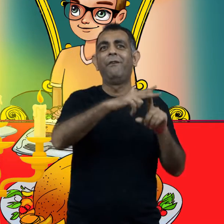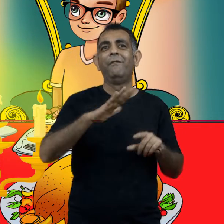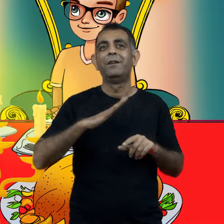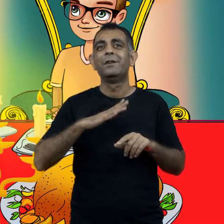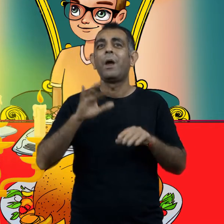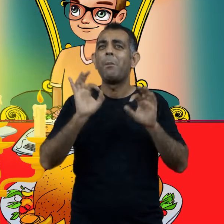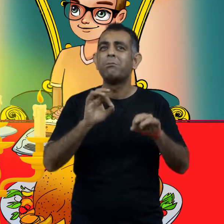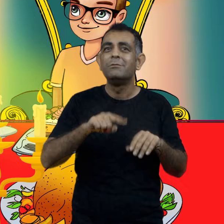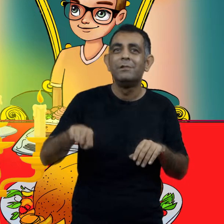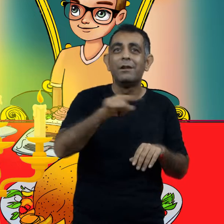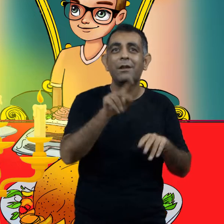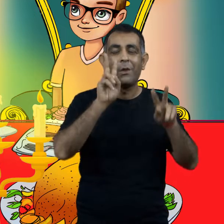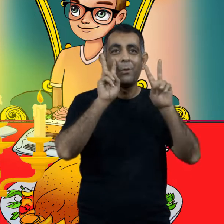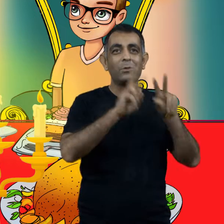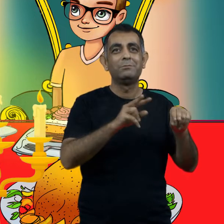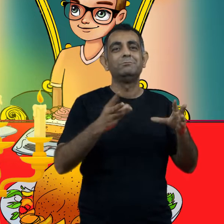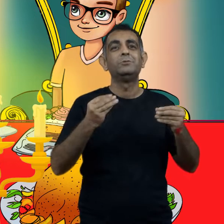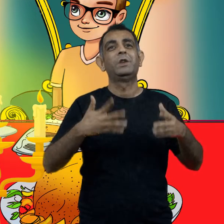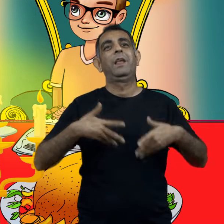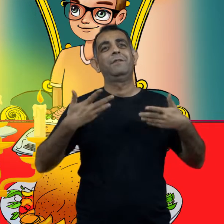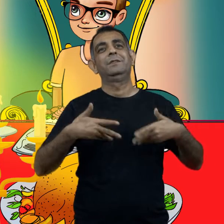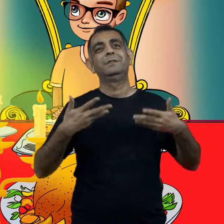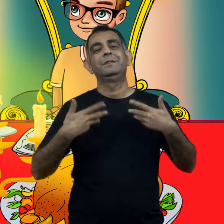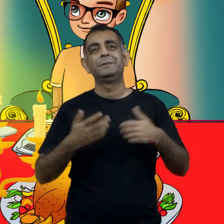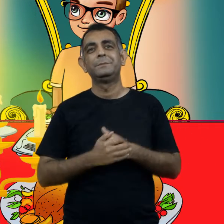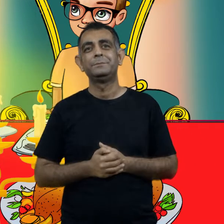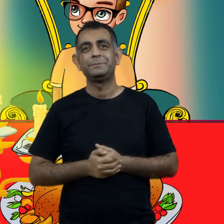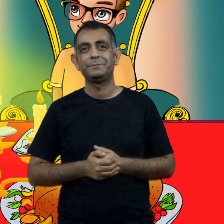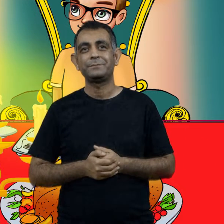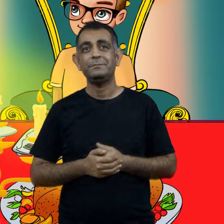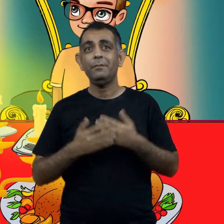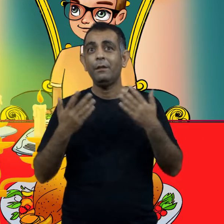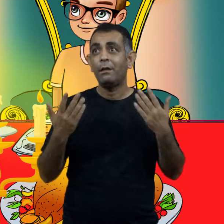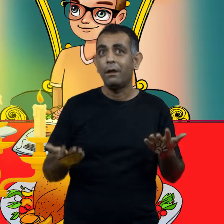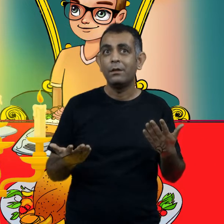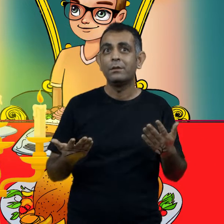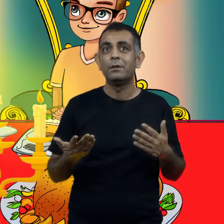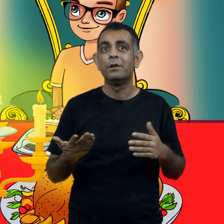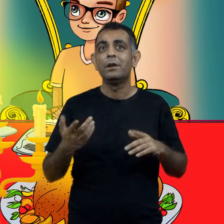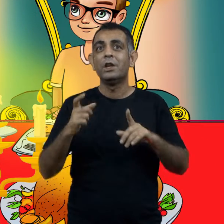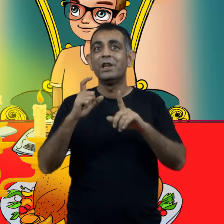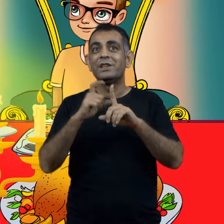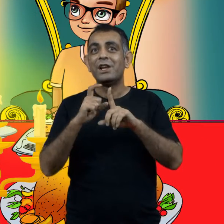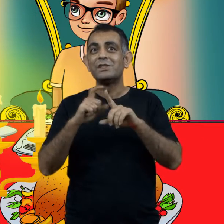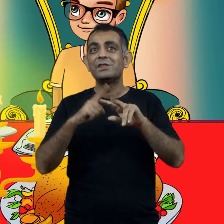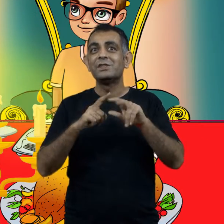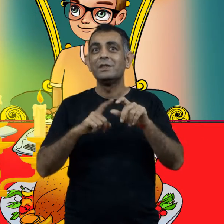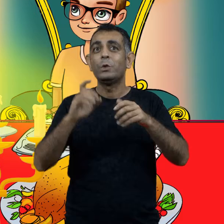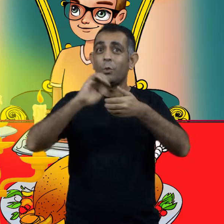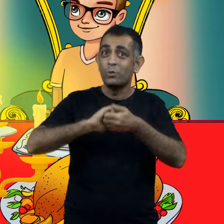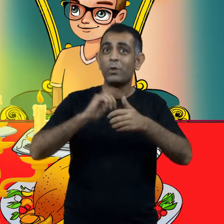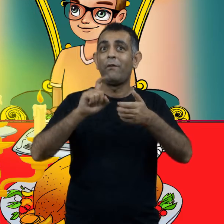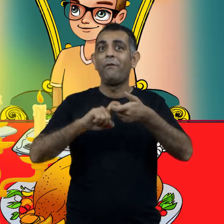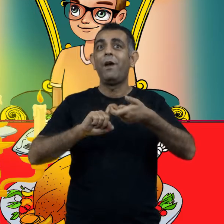olacak. Eminim onlar da sizi göreceğine çok sevinecektir. Yani dostluk ve